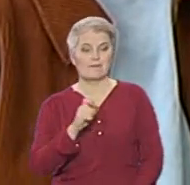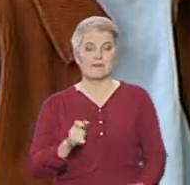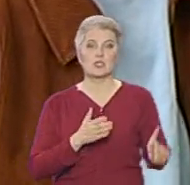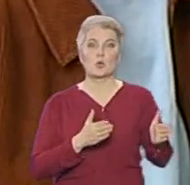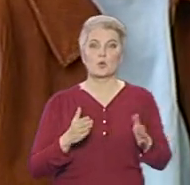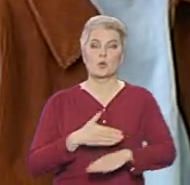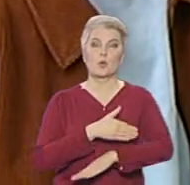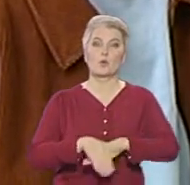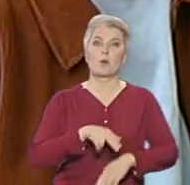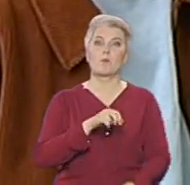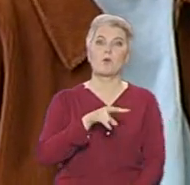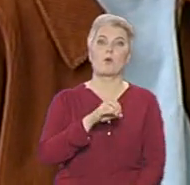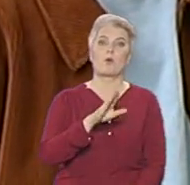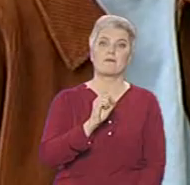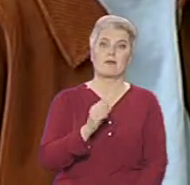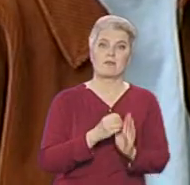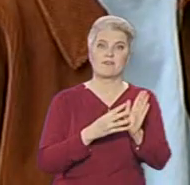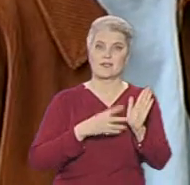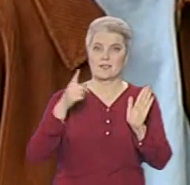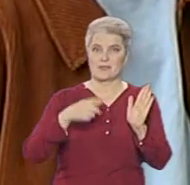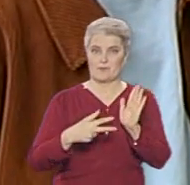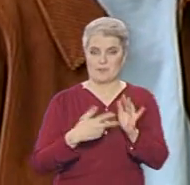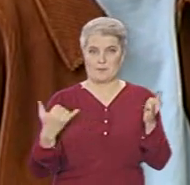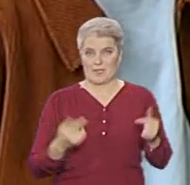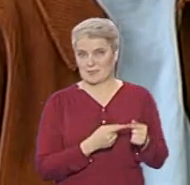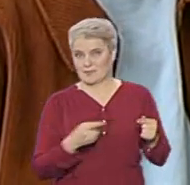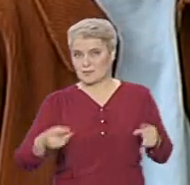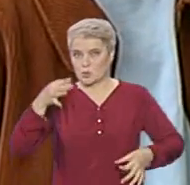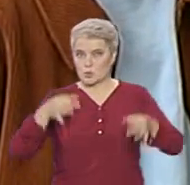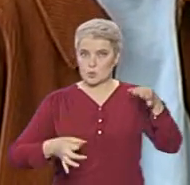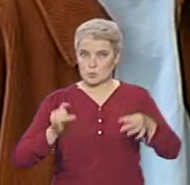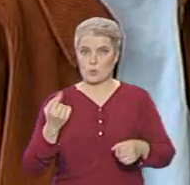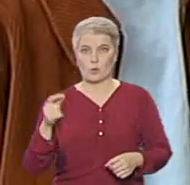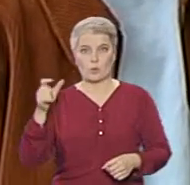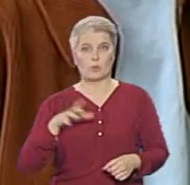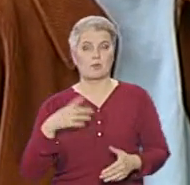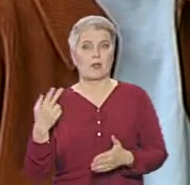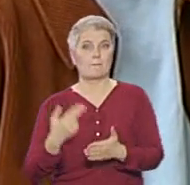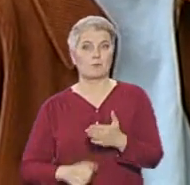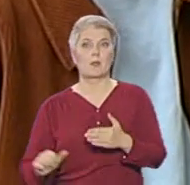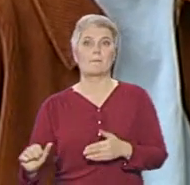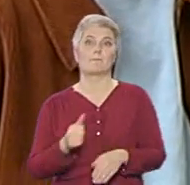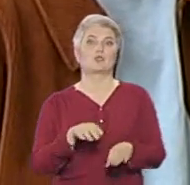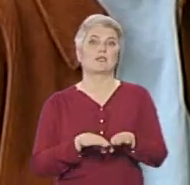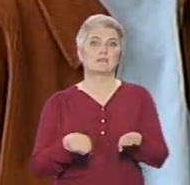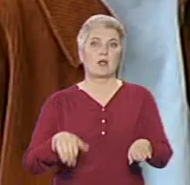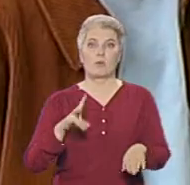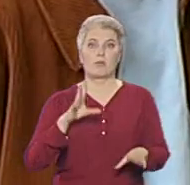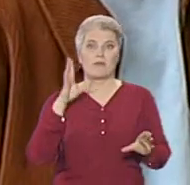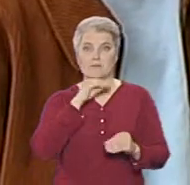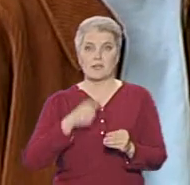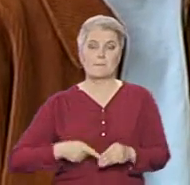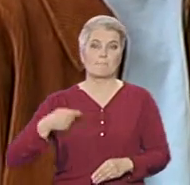Польовій, 19/8. Зараз ідуть судові справи. Була б в одної людини програна перша інстанція, і людина не встигла